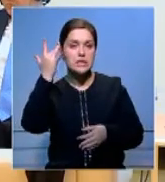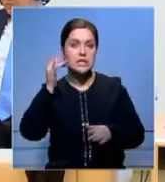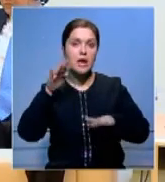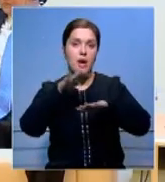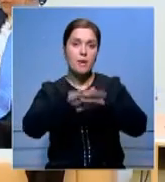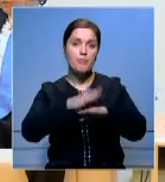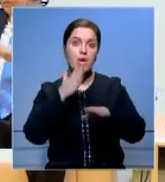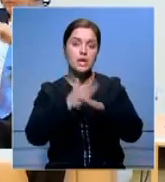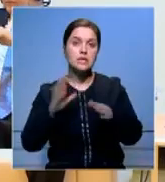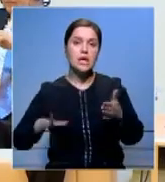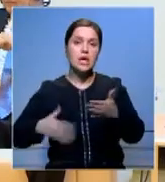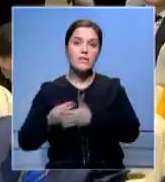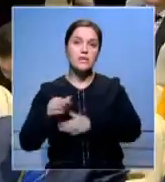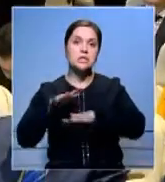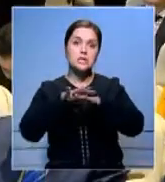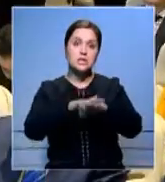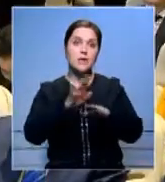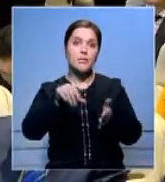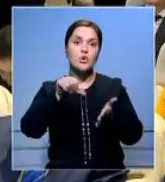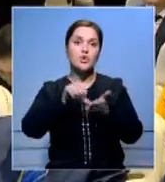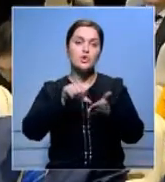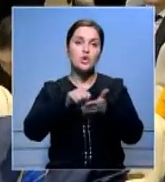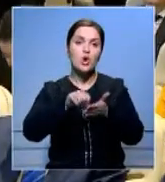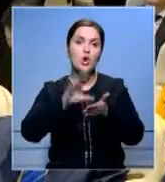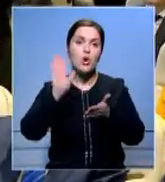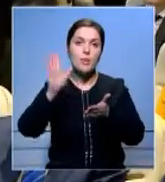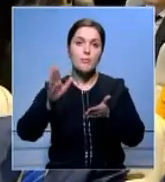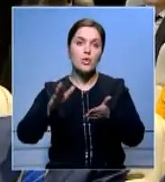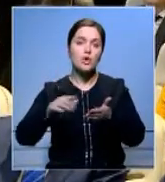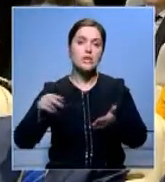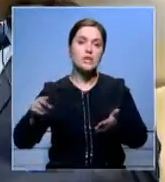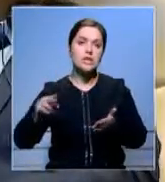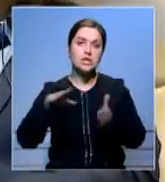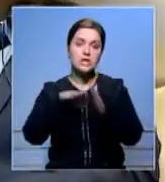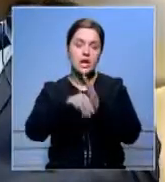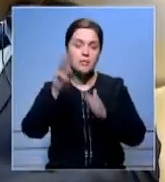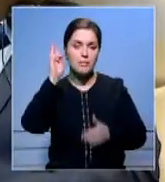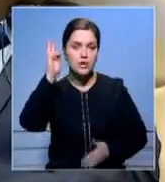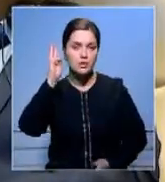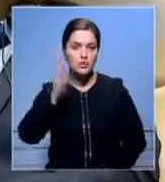банку инфраструктурных инвестиций в качестве члена-учредителя, считает посол.